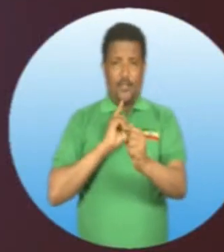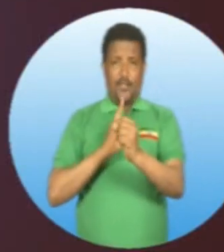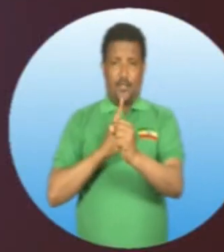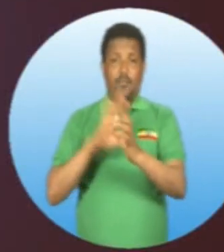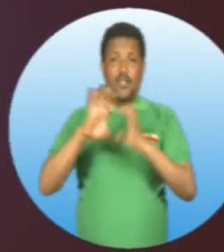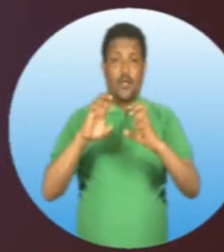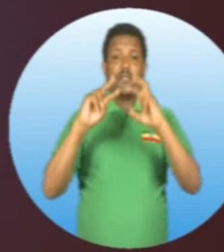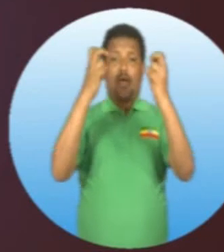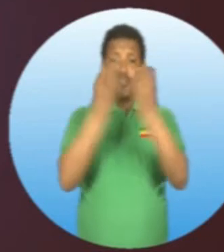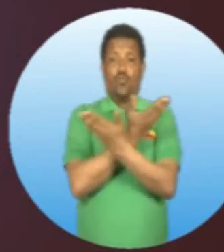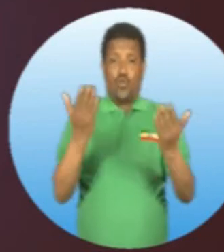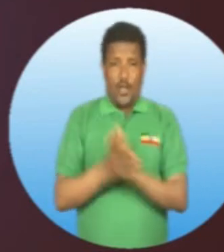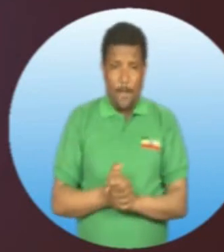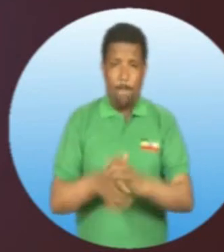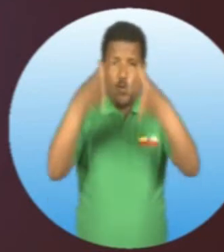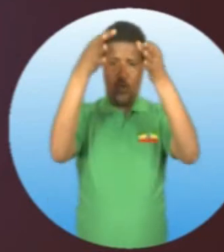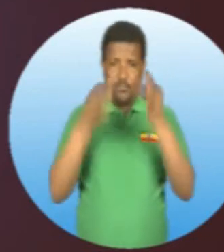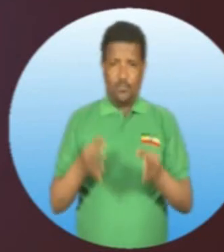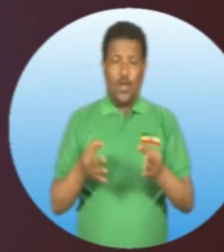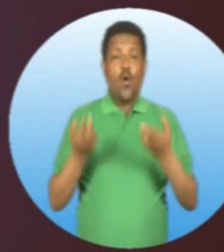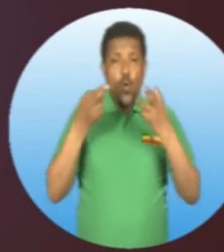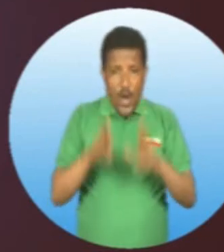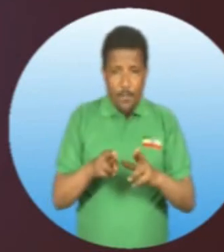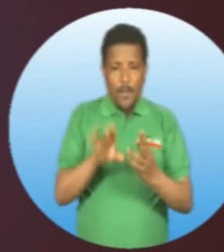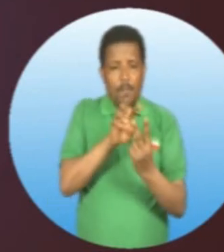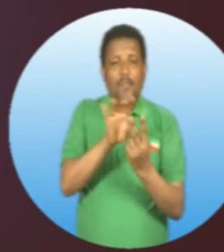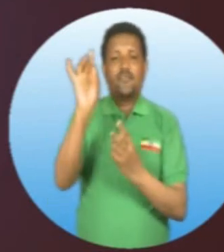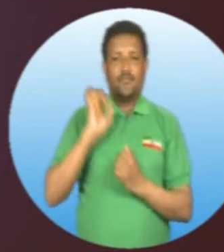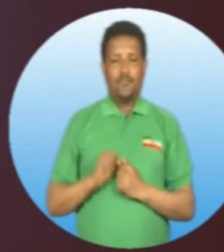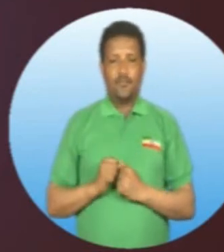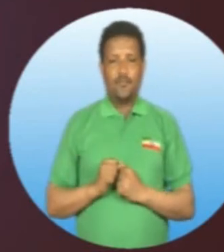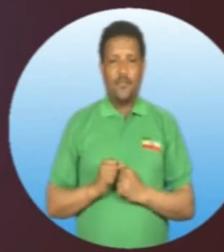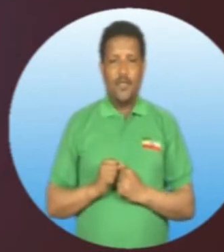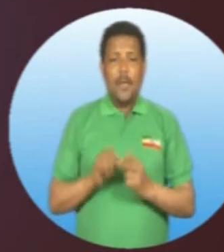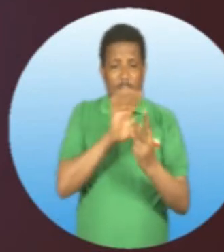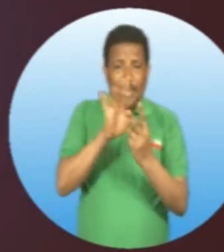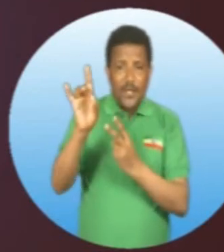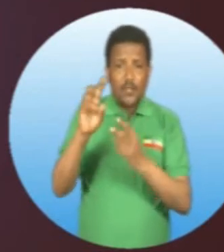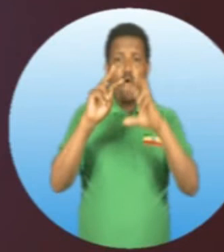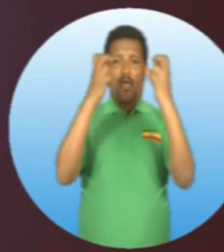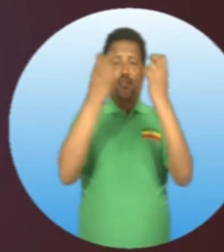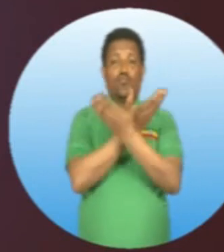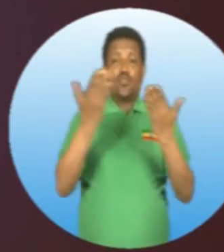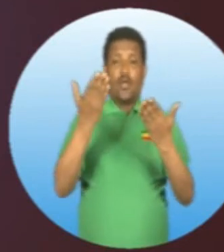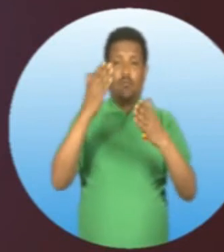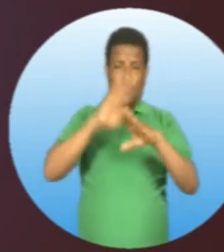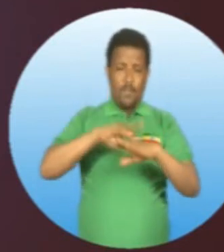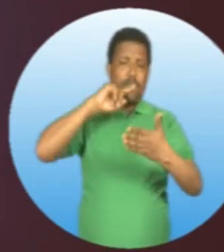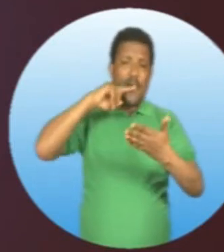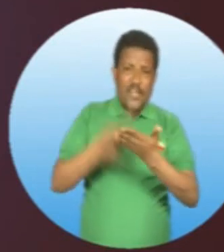ንግግር የሚደረግበትን ርዕሰ ጉዳይ መወሰን ወይም መምረጥ፣ በተመረጠው ርዕሰ